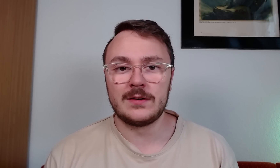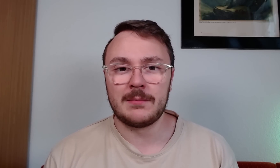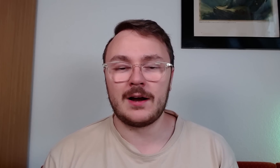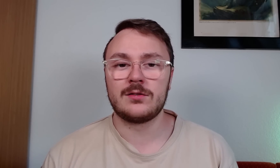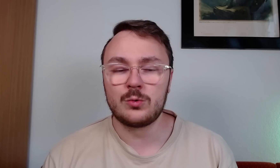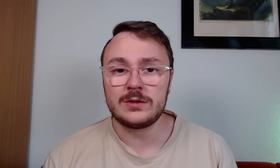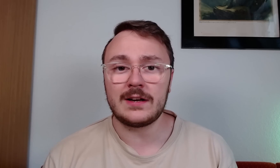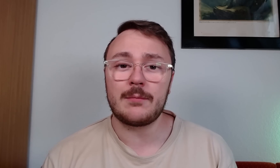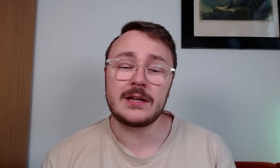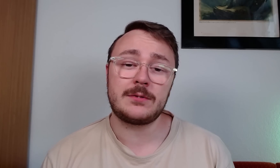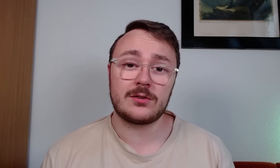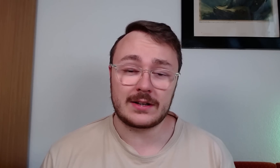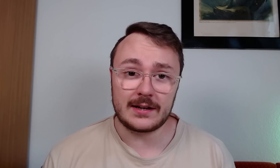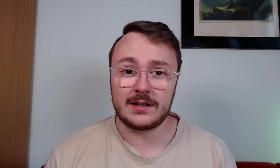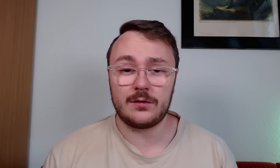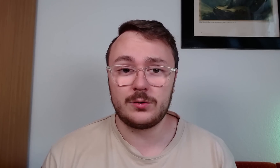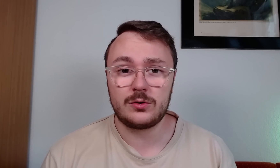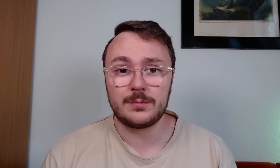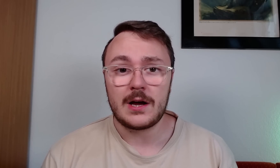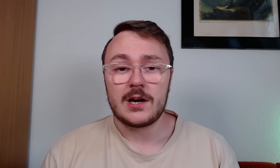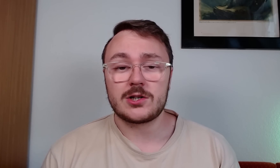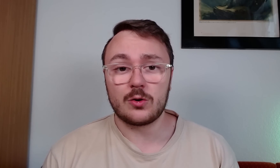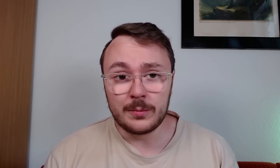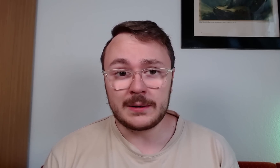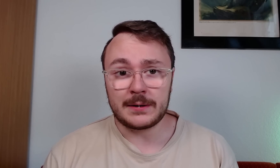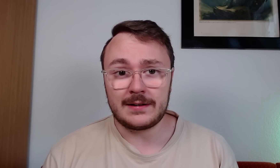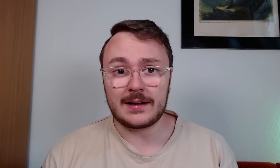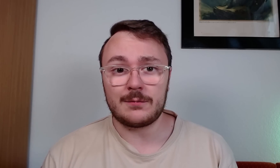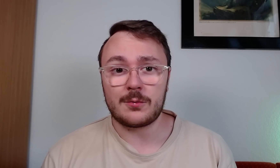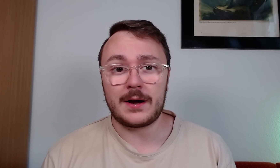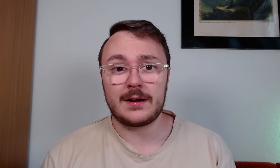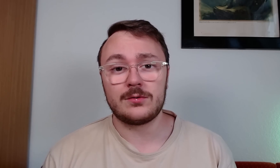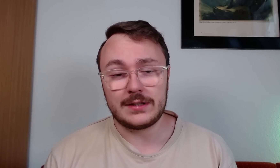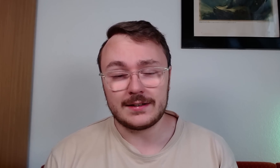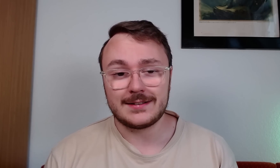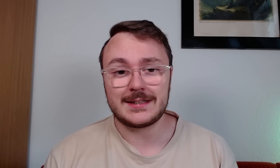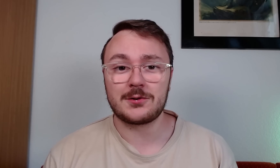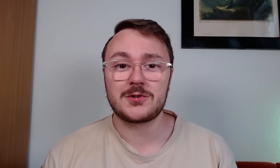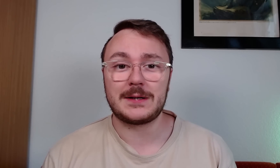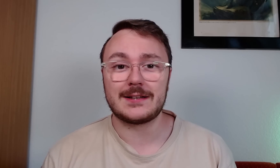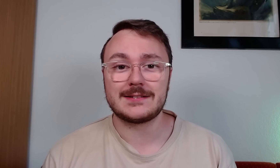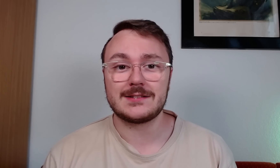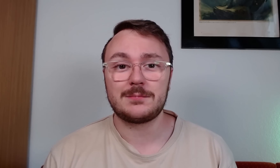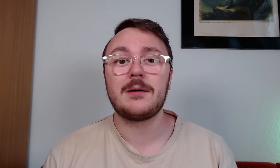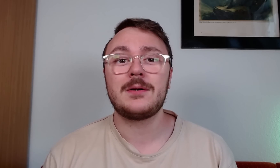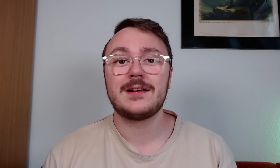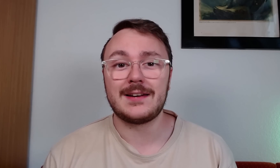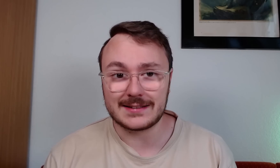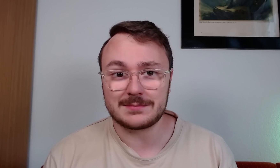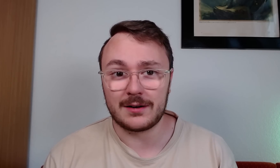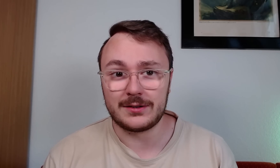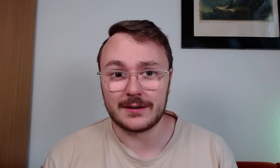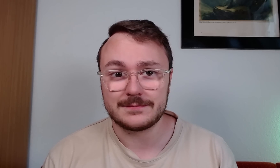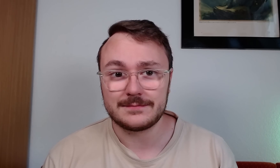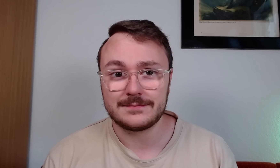euch ansonsten wie immer alles Gute aber nennt mich auch sehr gerne hier auf Youtube schaut unbedingt bei Telegramm vorbei und wir sehen uns später beim nächsten Mal